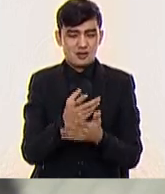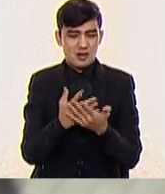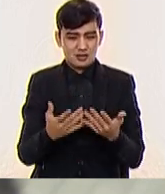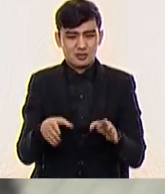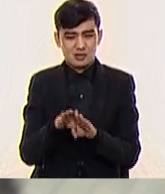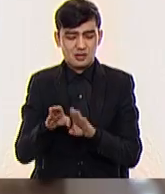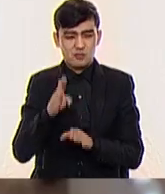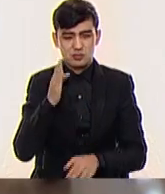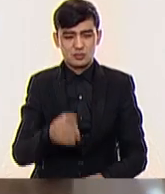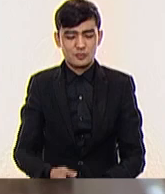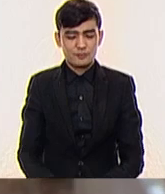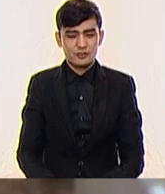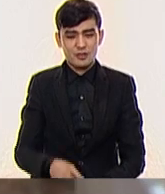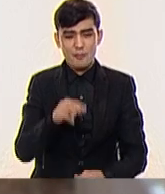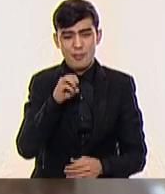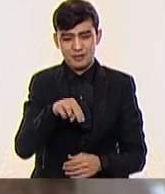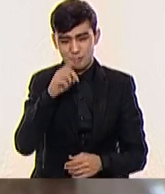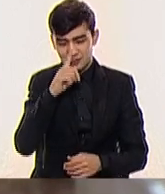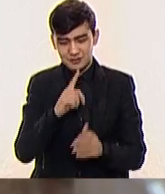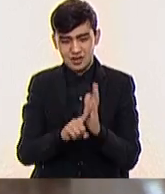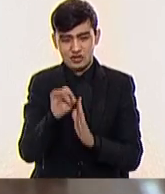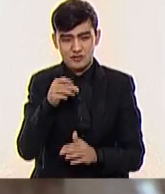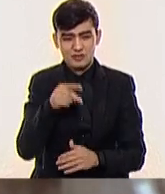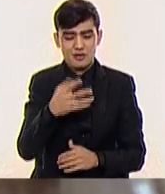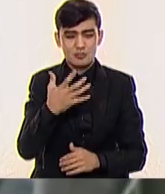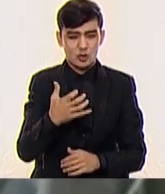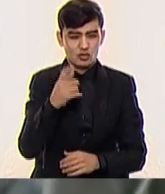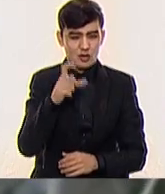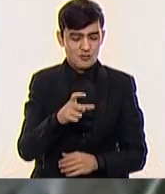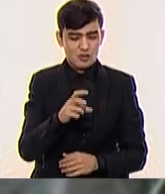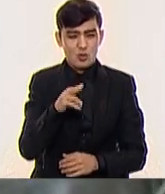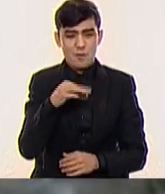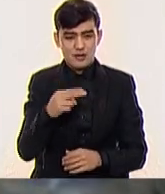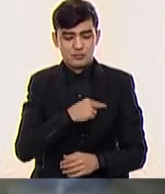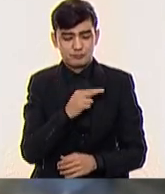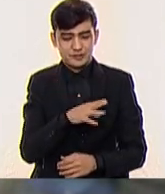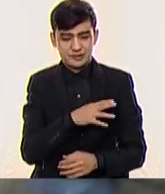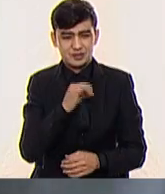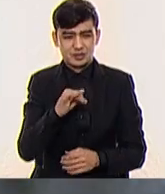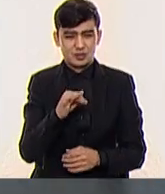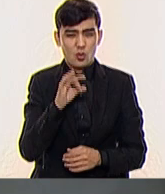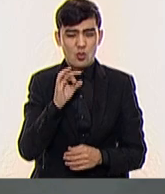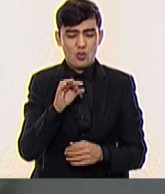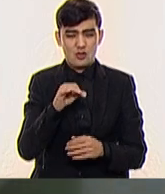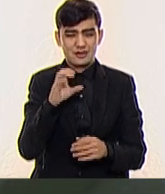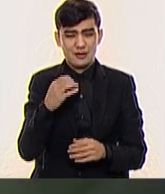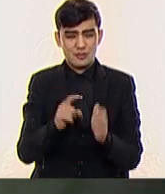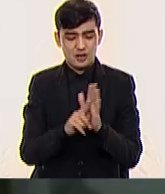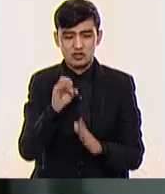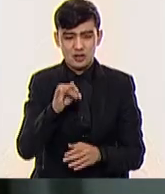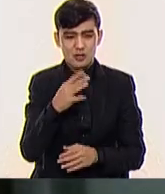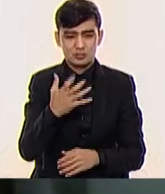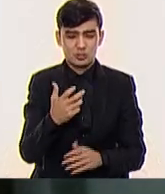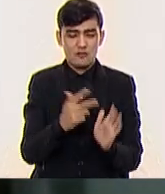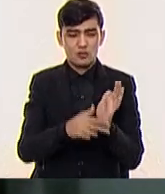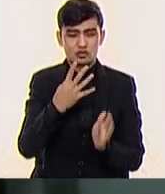нәрселер жабылады. Наурыздан бері елімізде 2500-нан астам науқас ковидтен көз жұмса, тамыздан бері пневмониядан 584